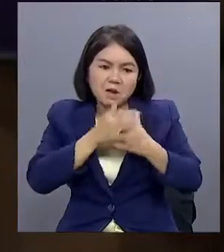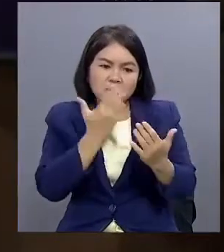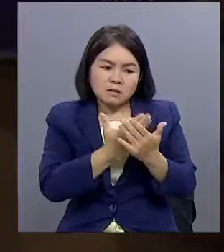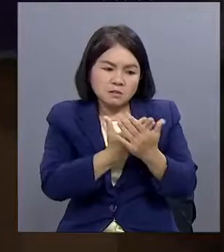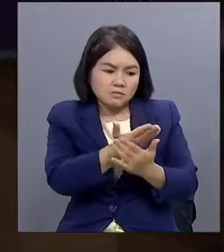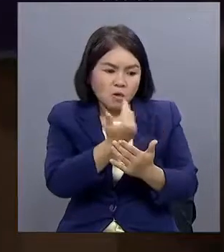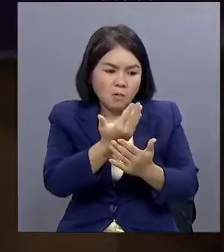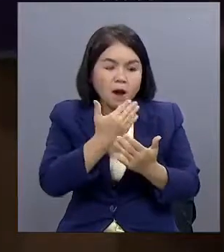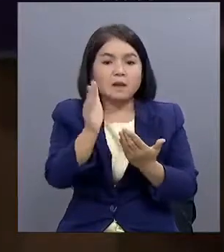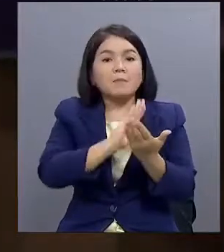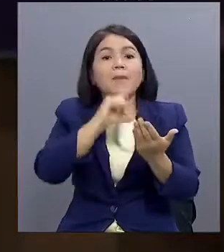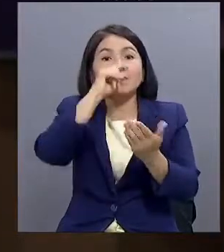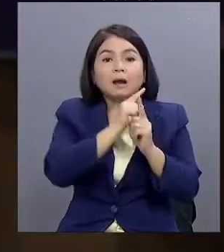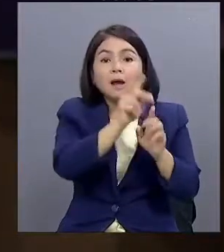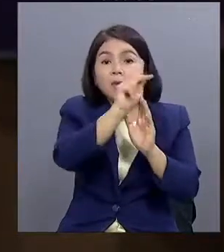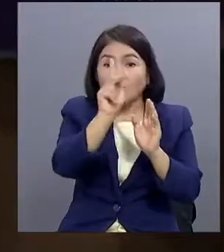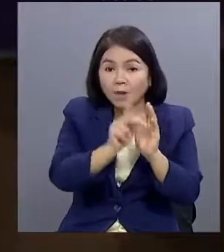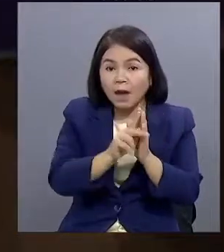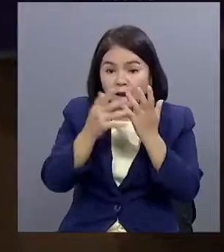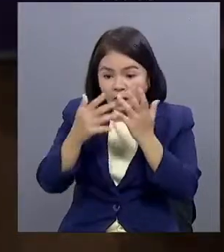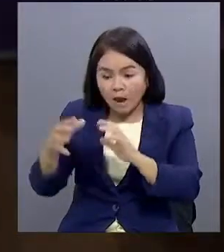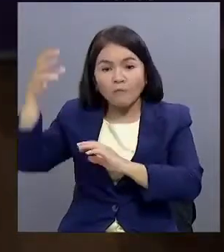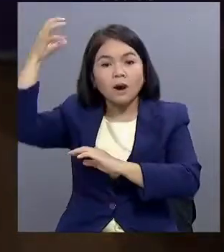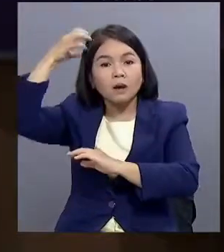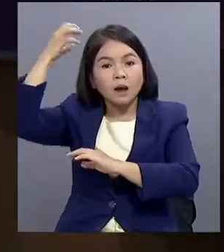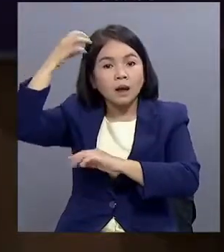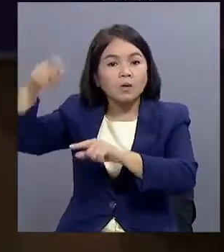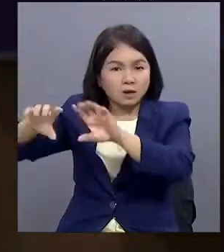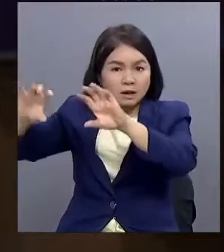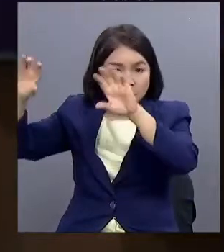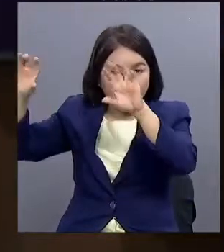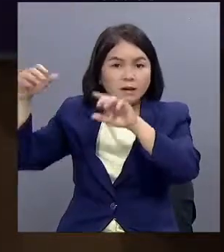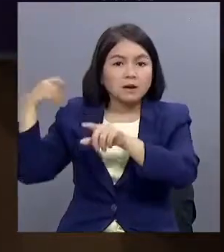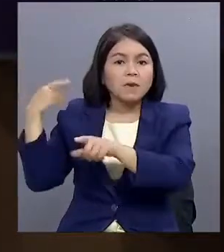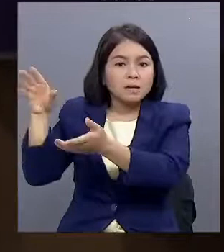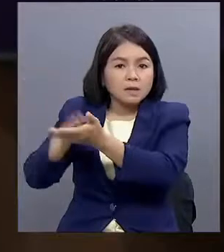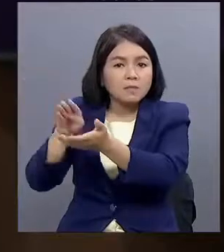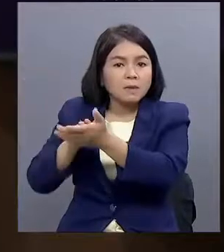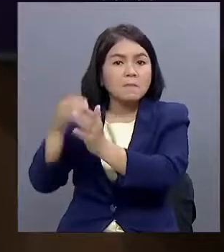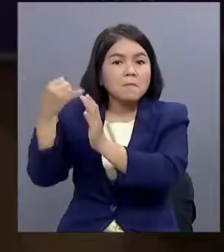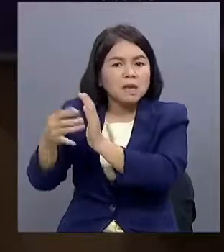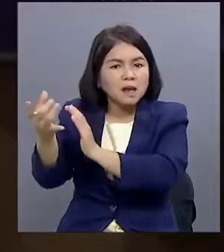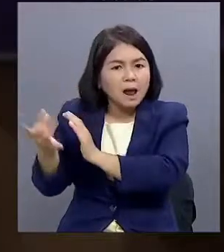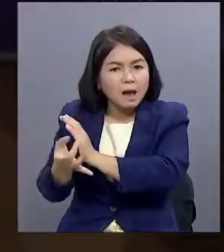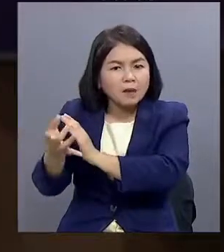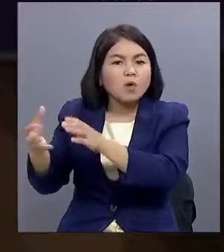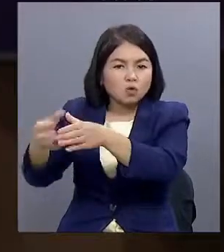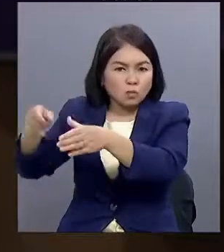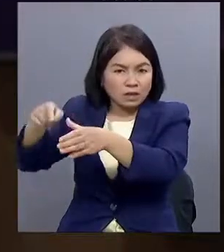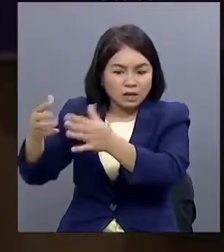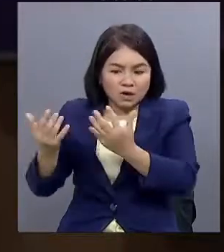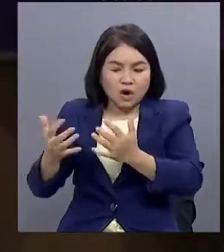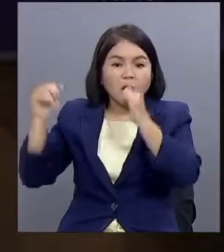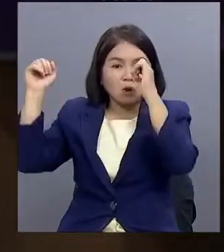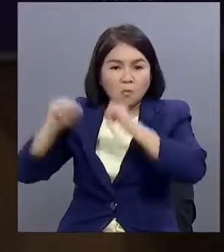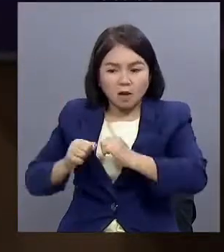ก็ได้รับคดีไปแล้วใช่ไหมฮะบางส่วนเดี๋ยวท่านชี้แจงประเด็นของท่านนิดนึงว่ารับพอดีในข้อหาอะไรยังไงเราจะต้องขออนุมัติทางอัย